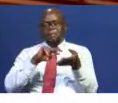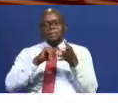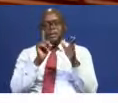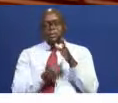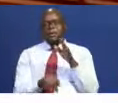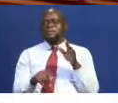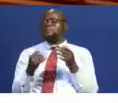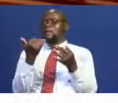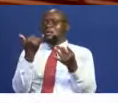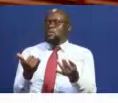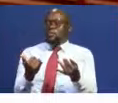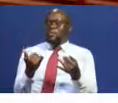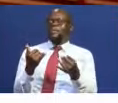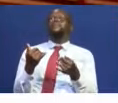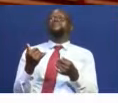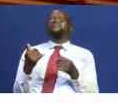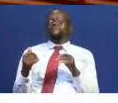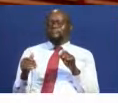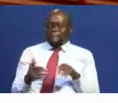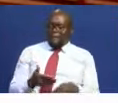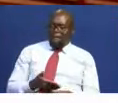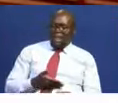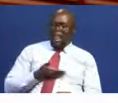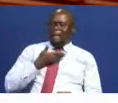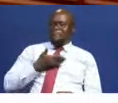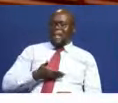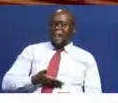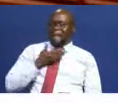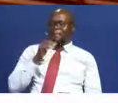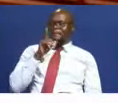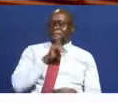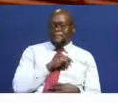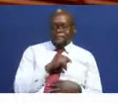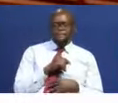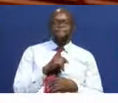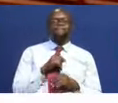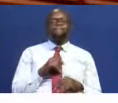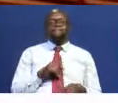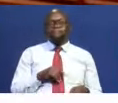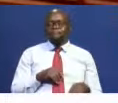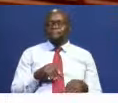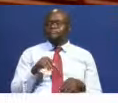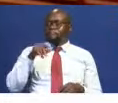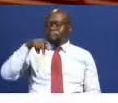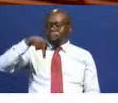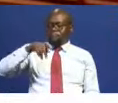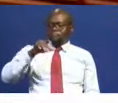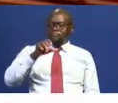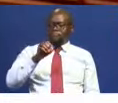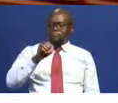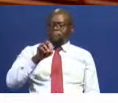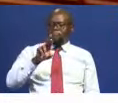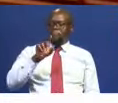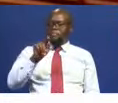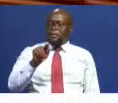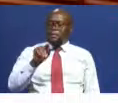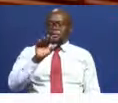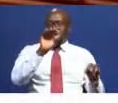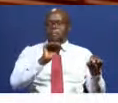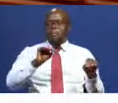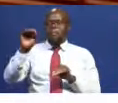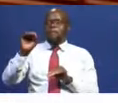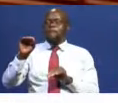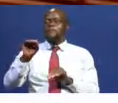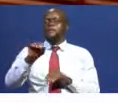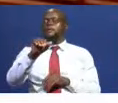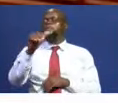unafanya vijana kuleta sintofahamu na taharuki. Mheshimiwa, ile poti kuhamishwa Mombasa, pia hiyo ni